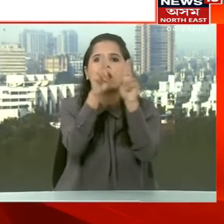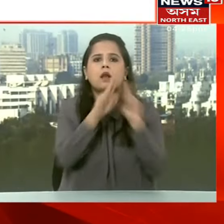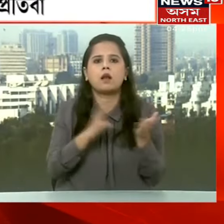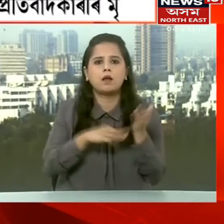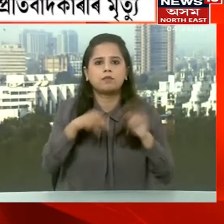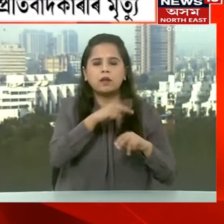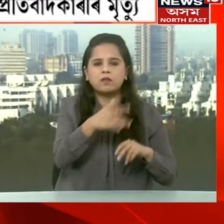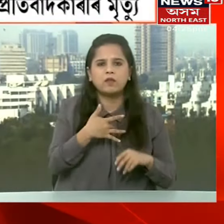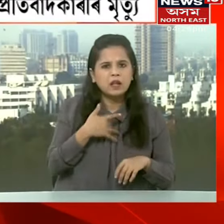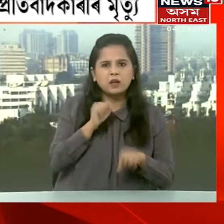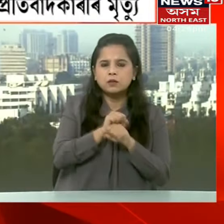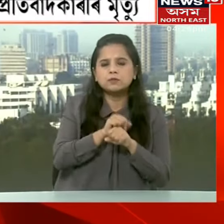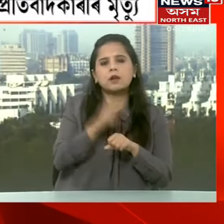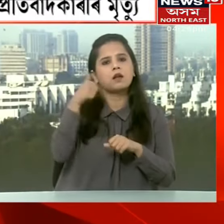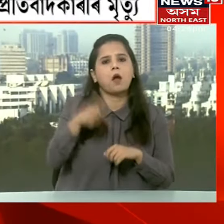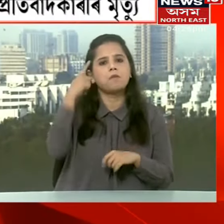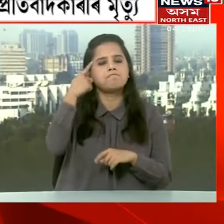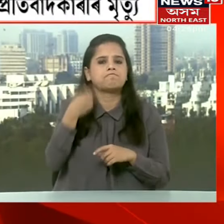अनुसार कार्य करता है।